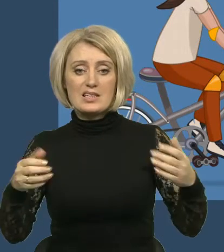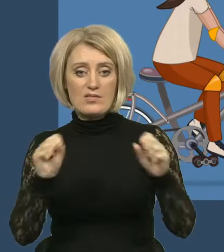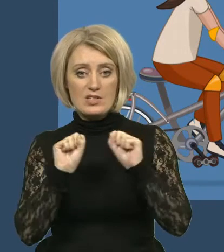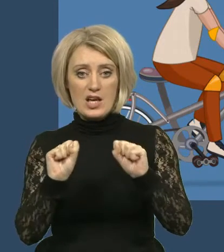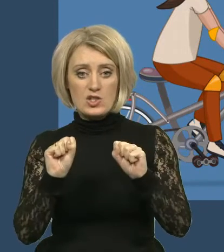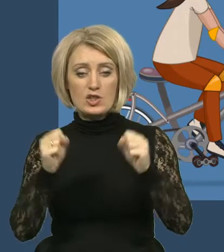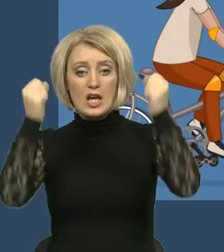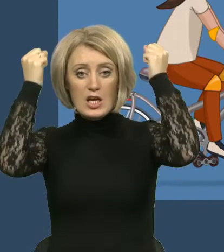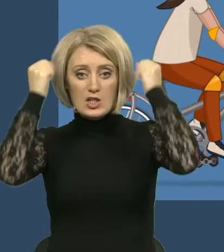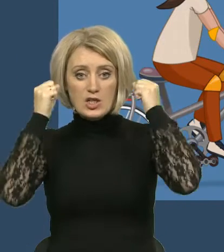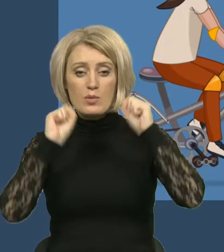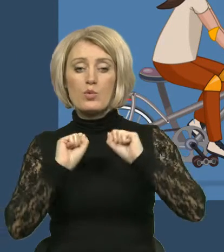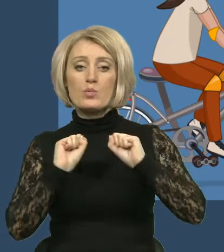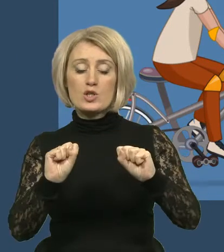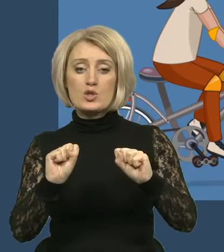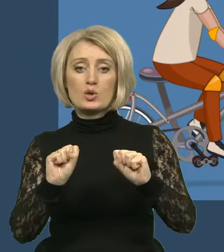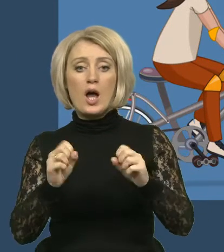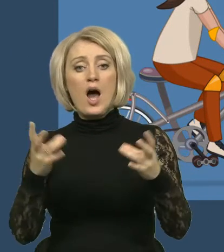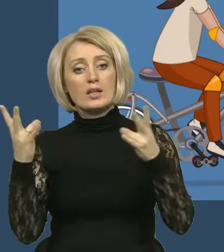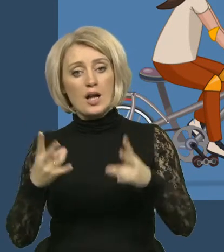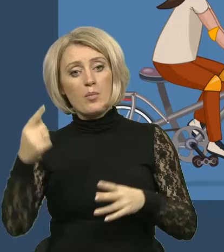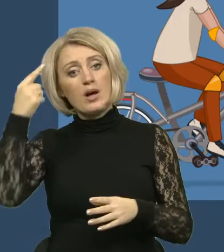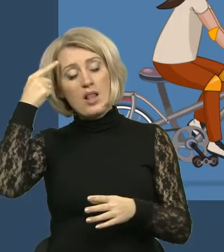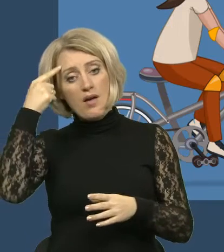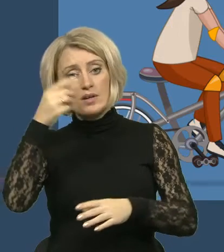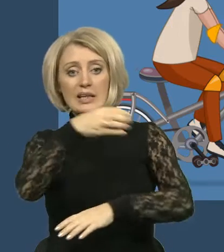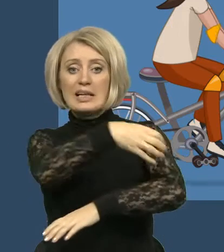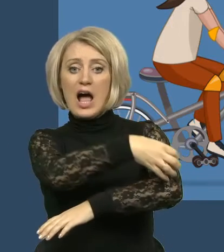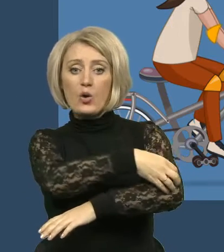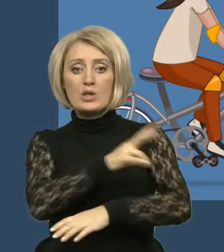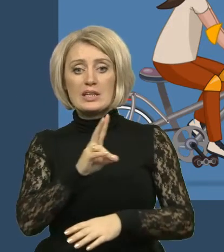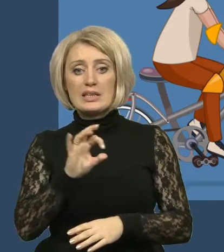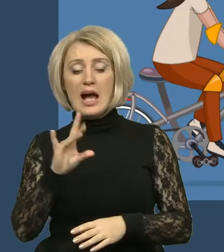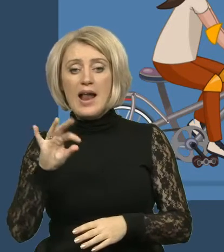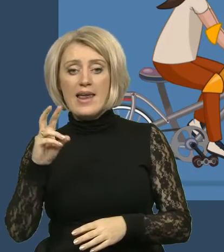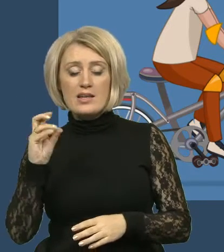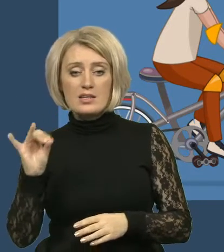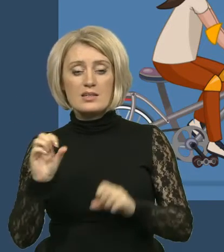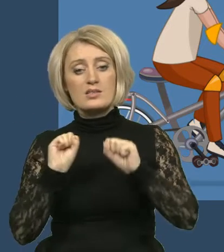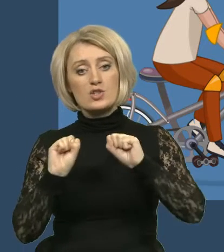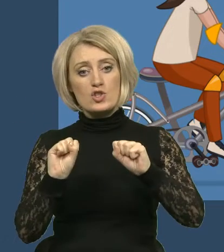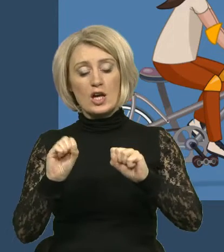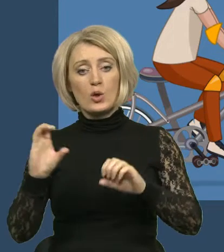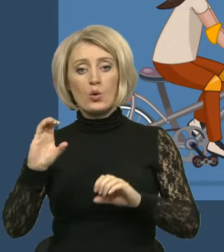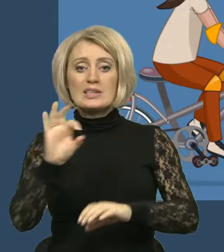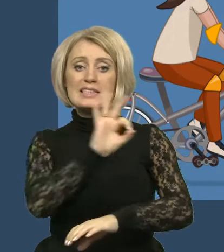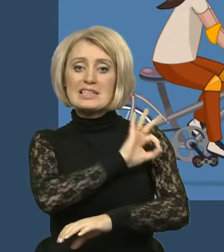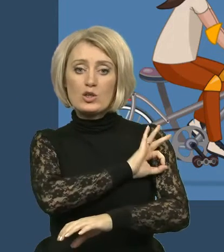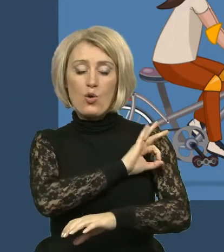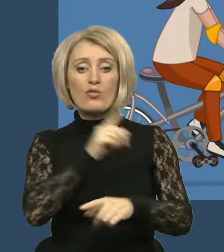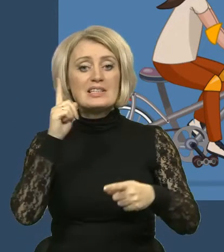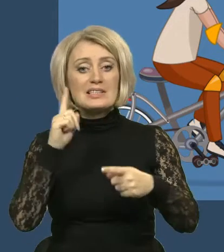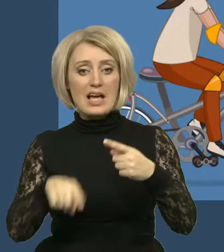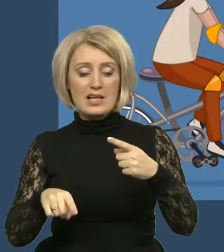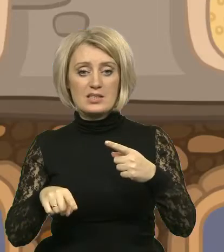средства защиты. Шлем убережет от травм головы. Налокотники и наколенники защитят от